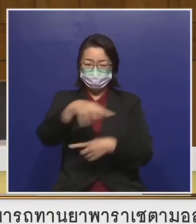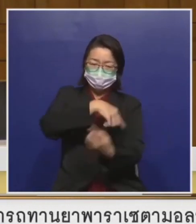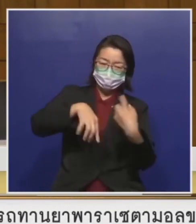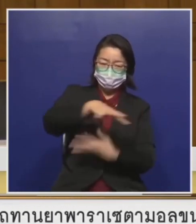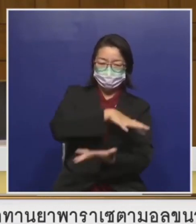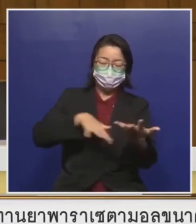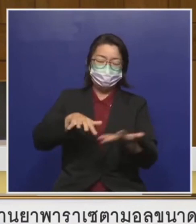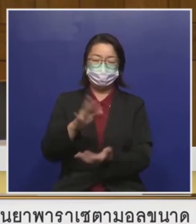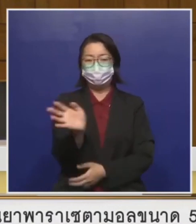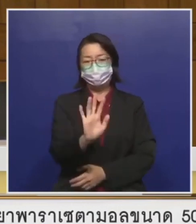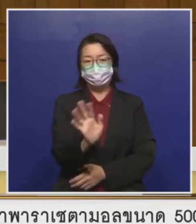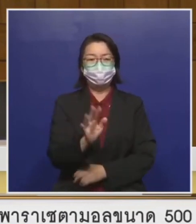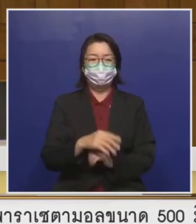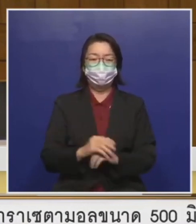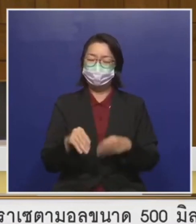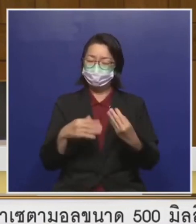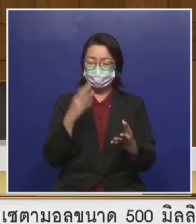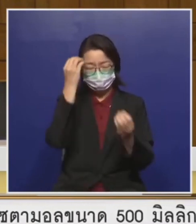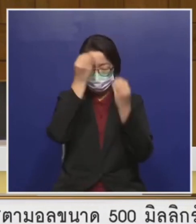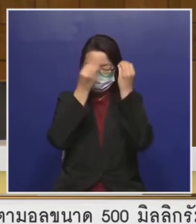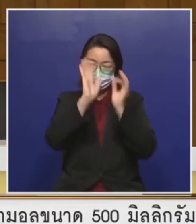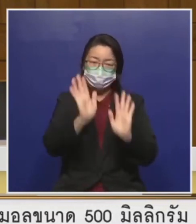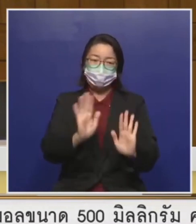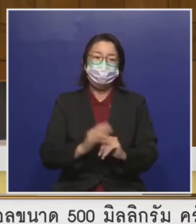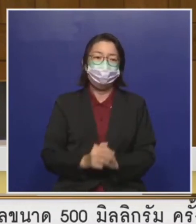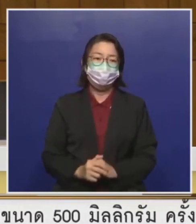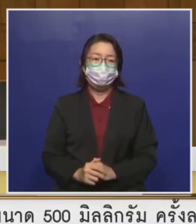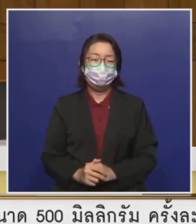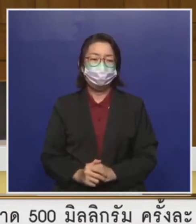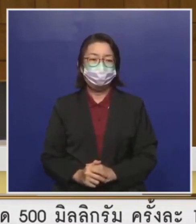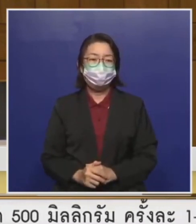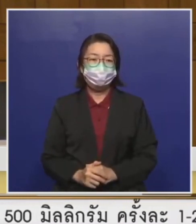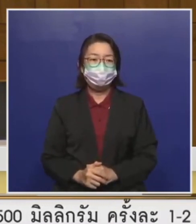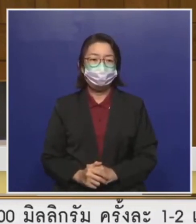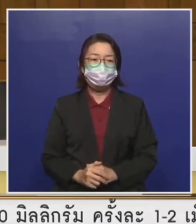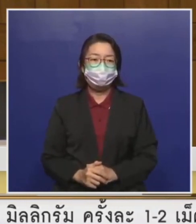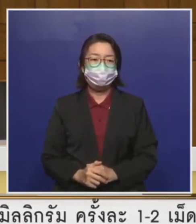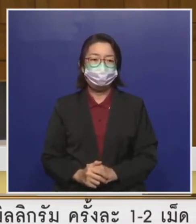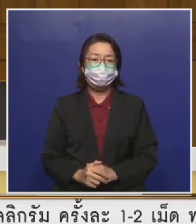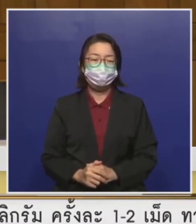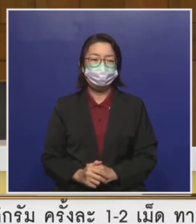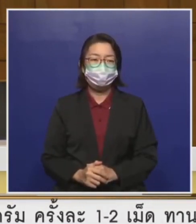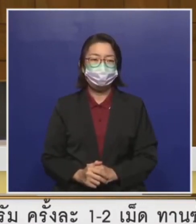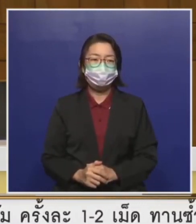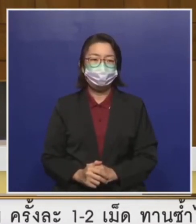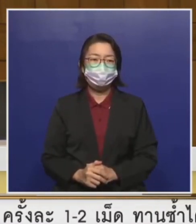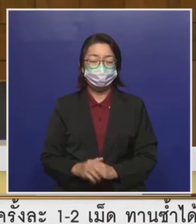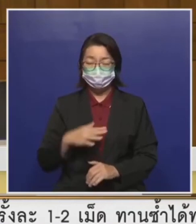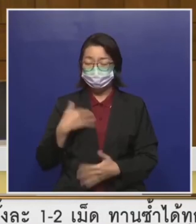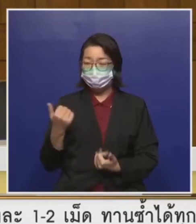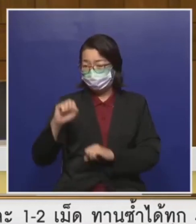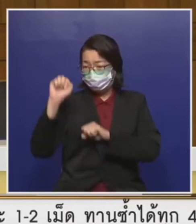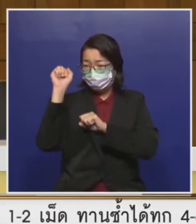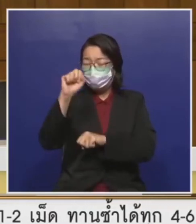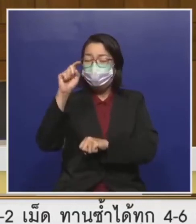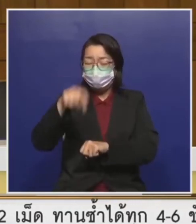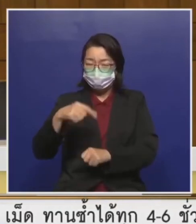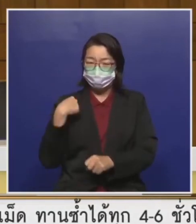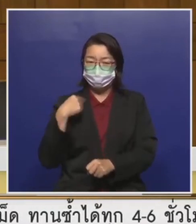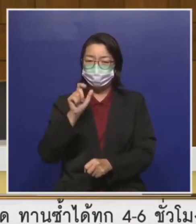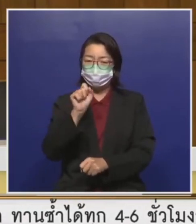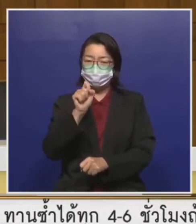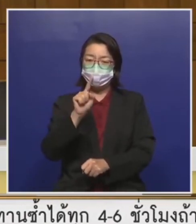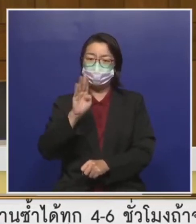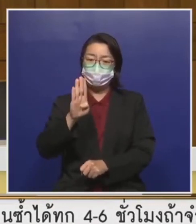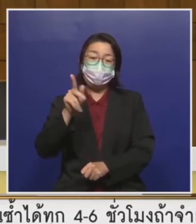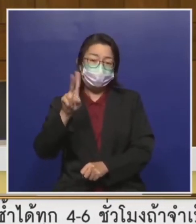พร่องผมก็ตำหนิไปหมดการมาตรการโควิดไม่ใช่ใครจะประกาศอะไรก็ได้เพราะเป็นการประกาศโดยสบค.แล้วสบ